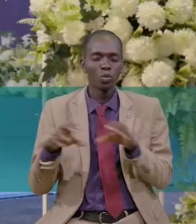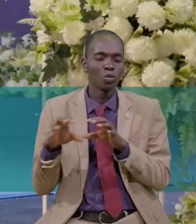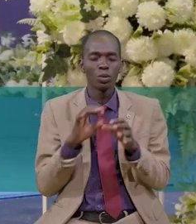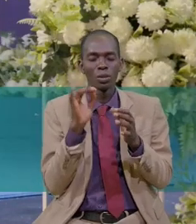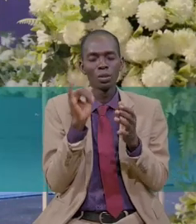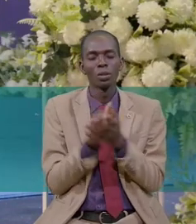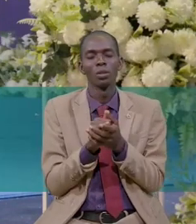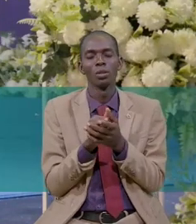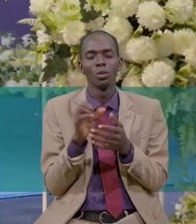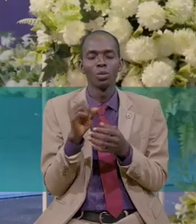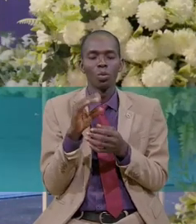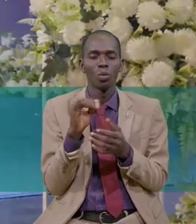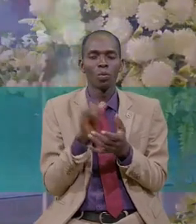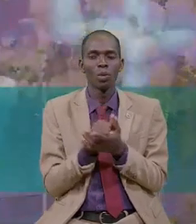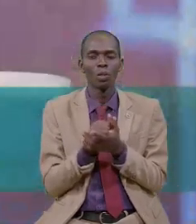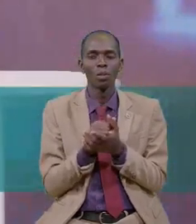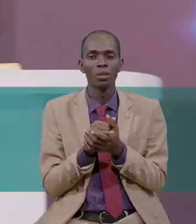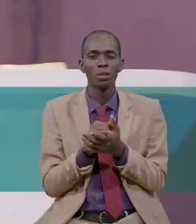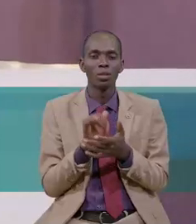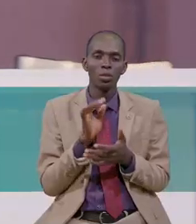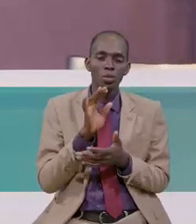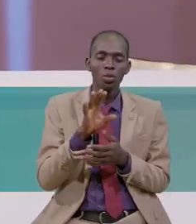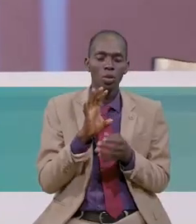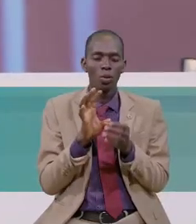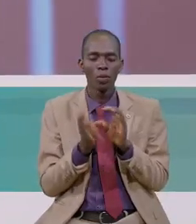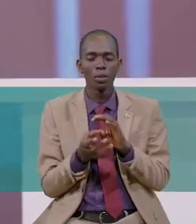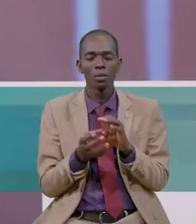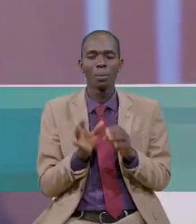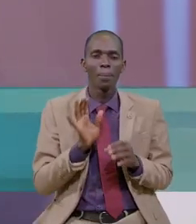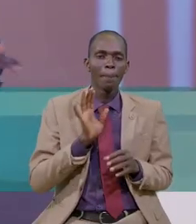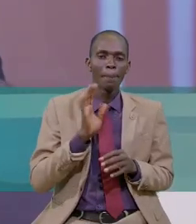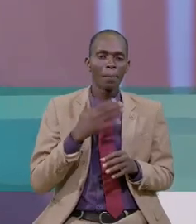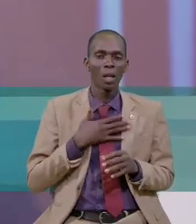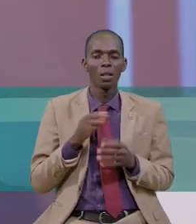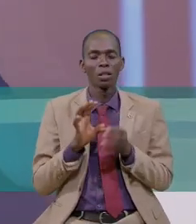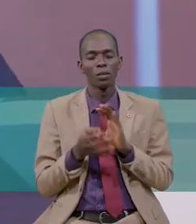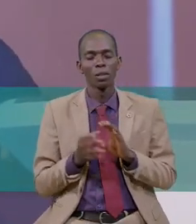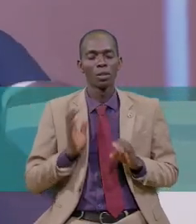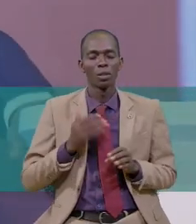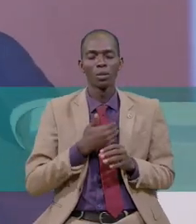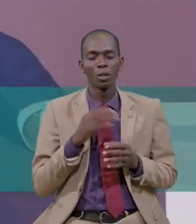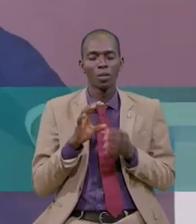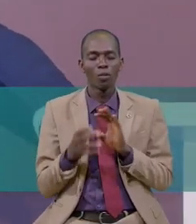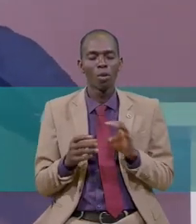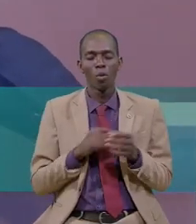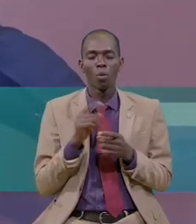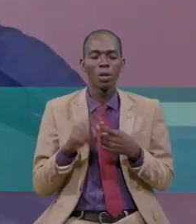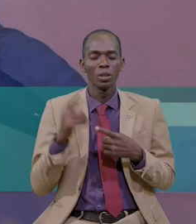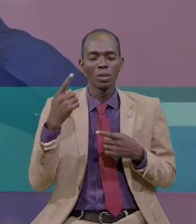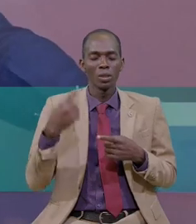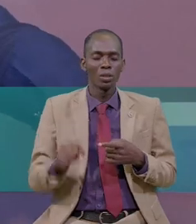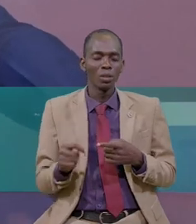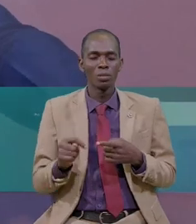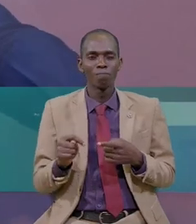cela afin que tes convertis, mes convertis, nos convertis, quand l'enlèvement,